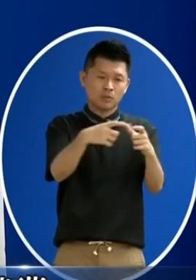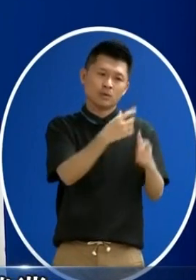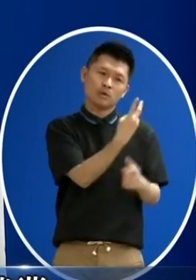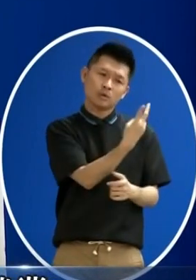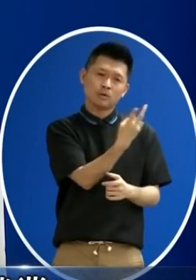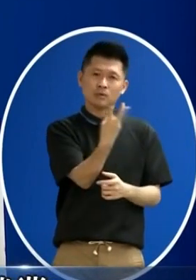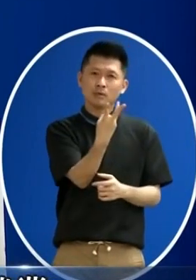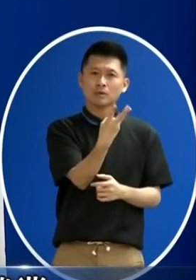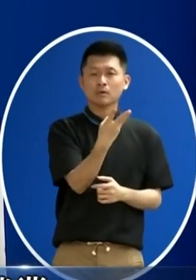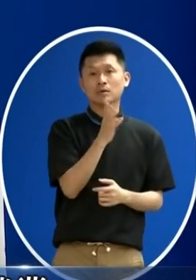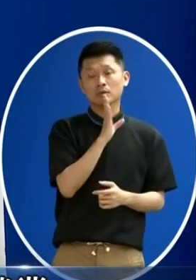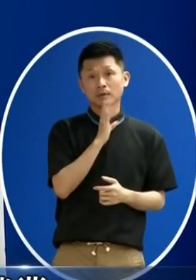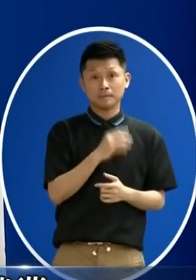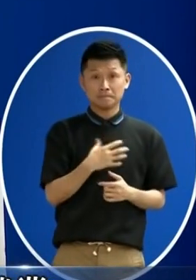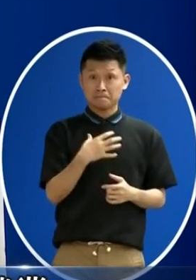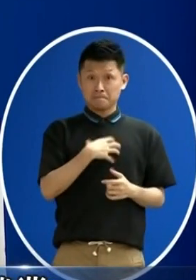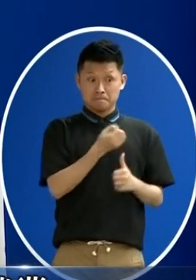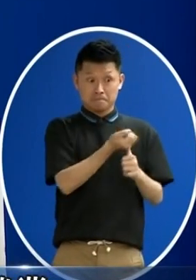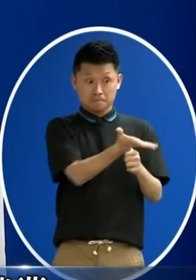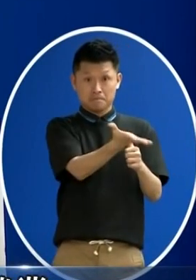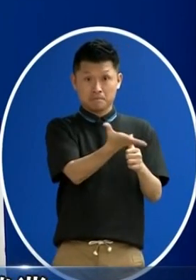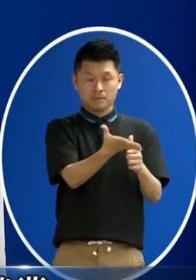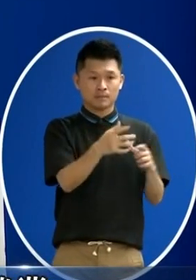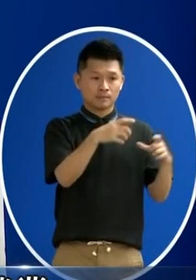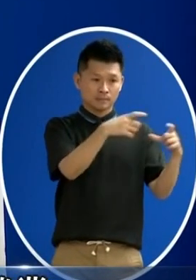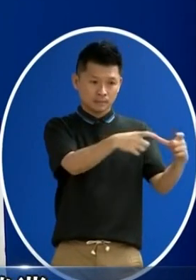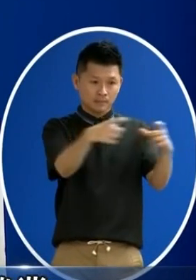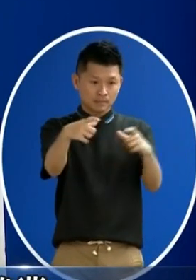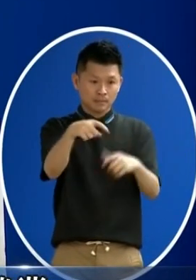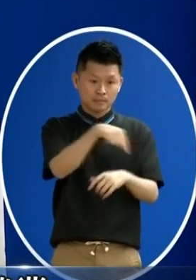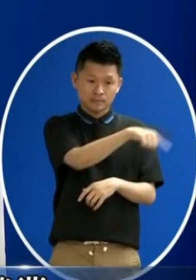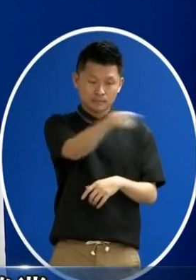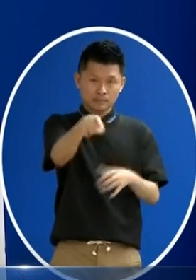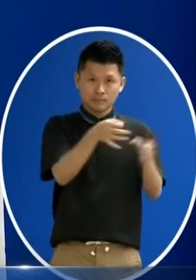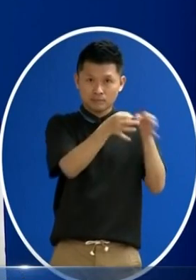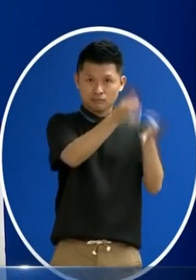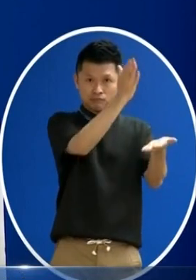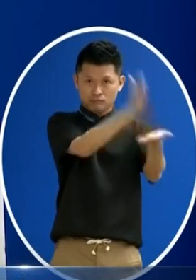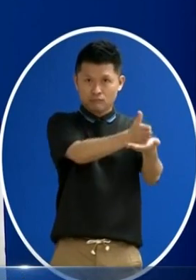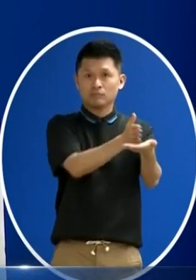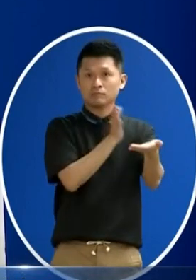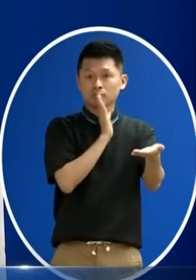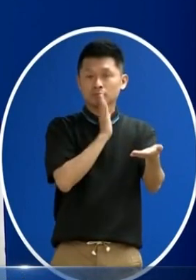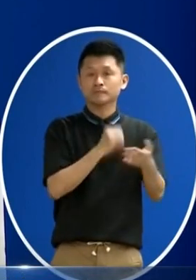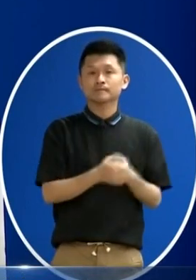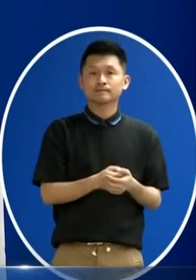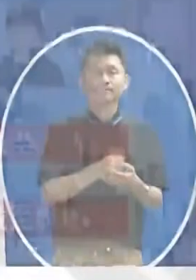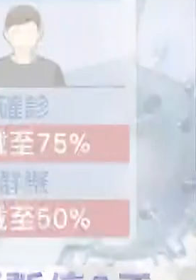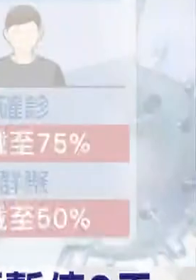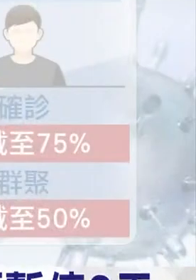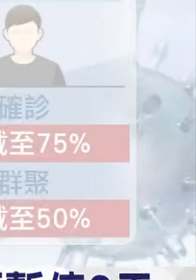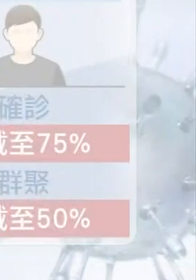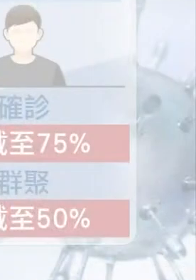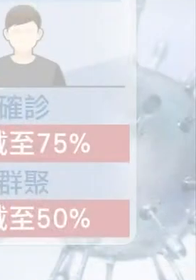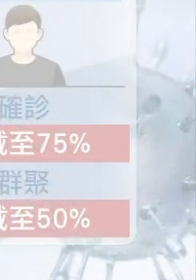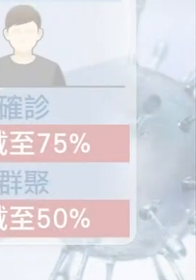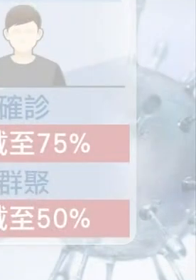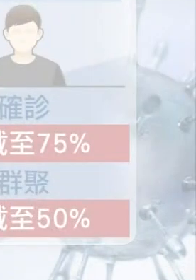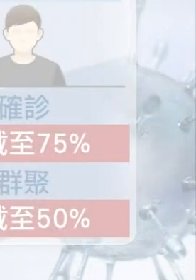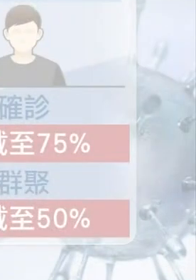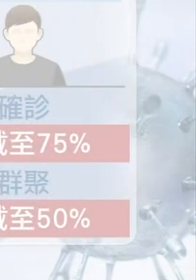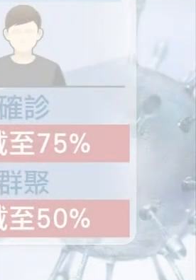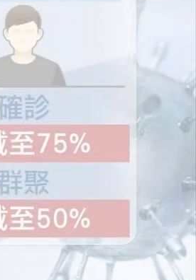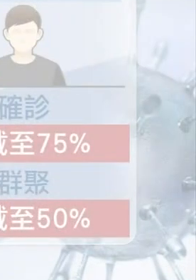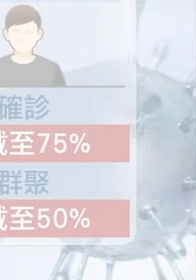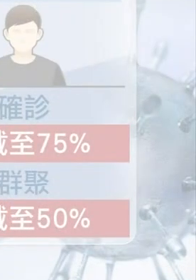2-3个，那在这几个风险区域里面呢，我们就会要求来暂停营业。那基本上至少要3天。 有确诊密切接